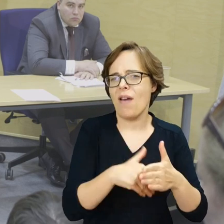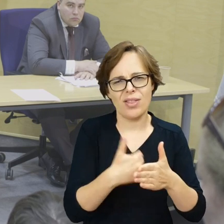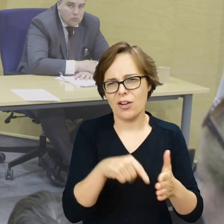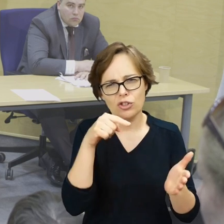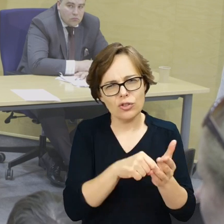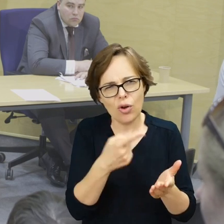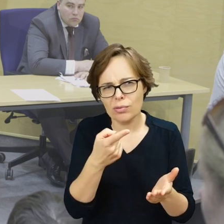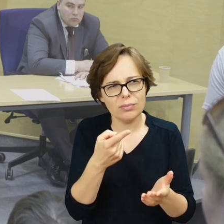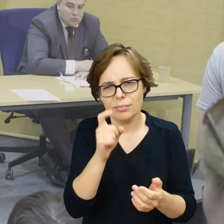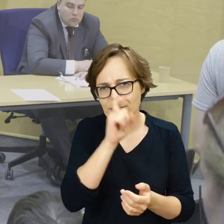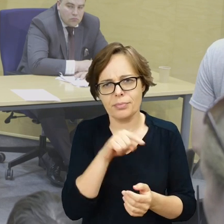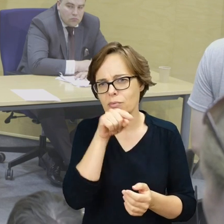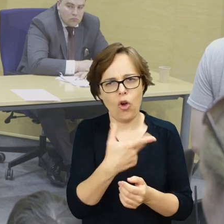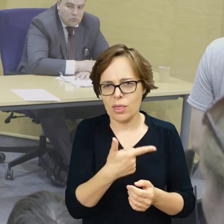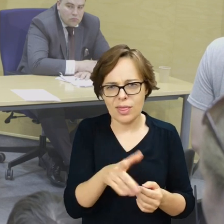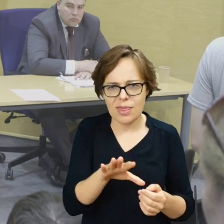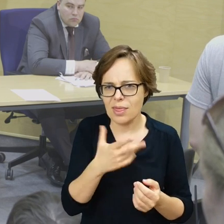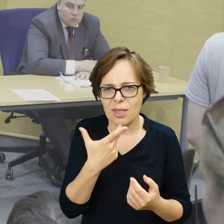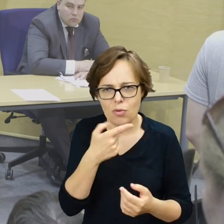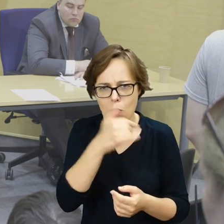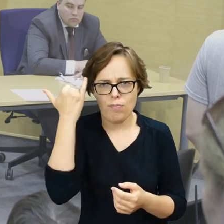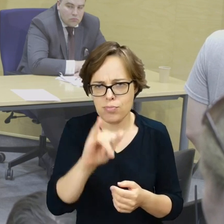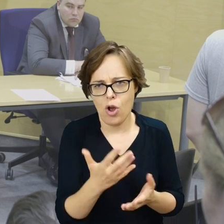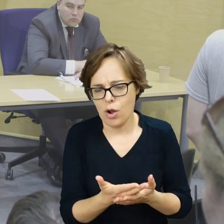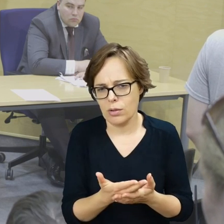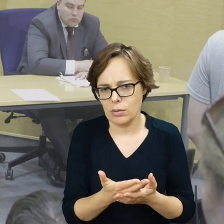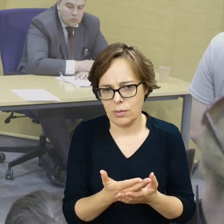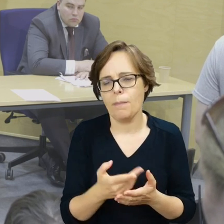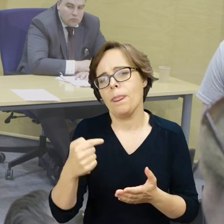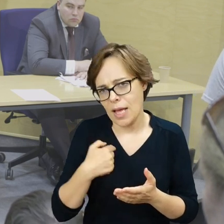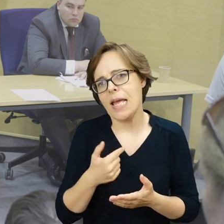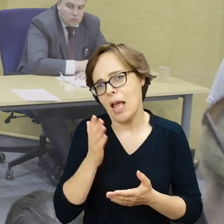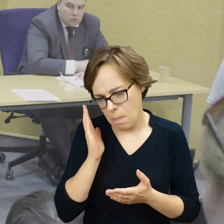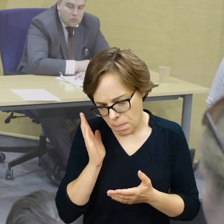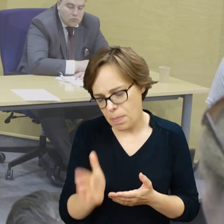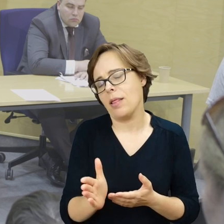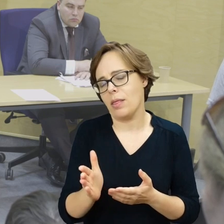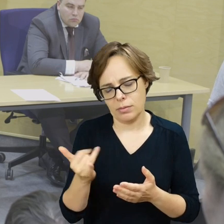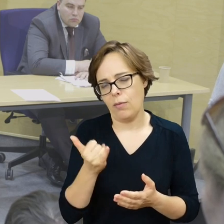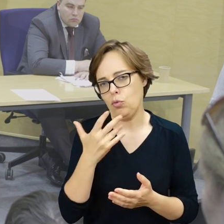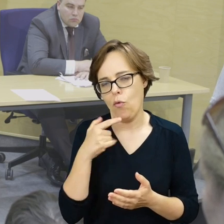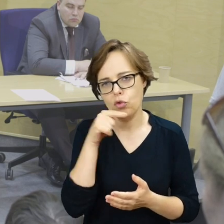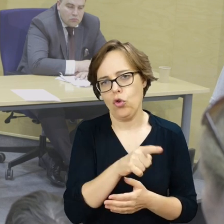wypaczającą i będę tego poglądu w sposób śmiały, acz taktowny, ale zawsze akademicki bronił. Tylko zadam pytanie.